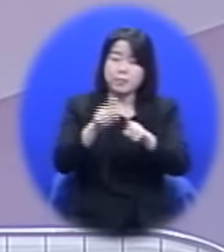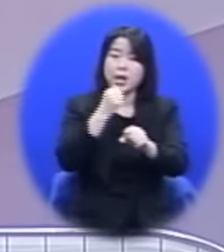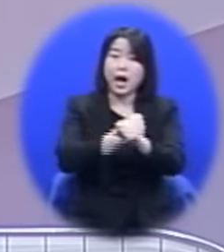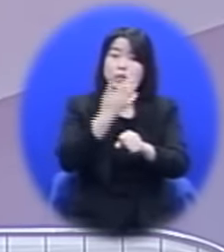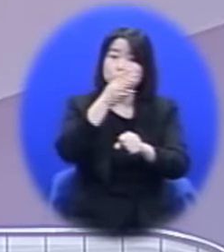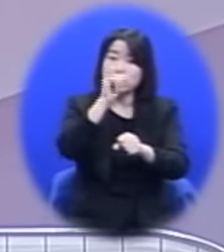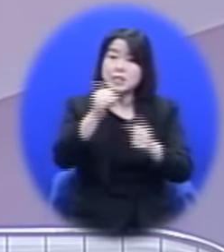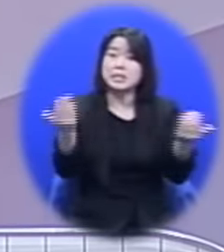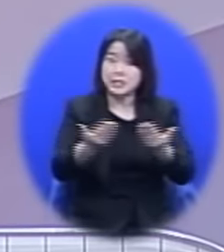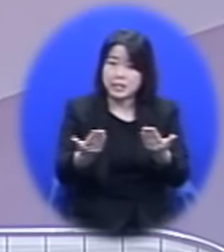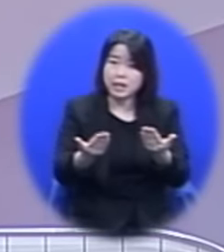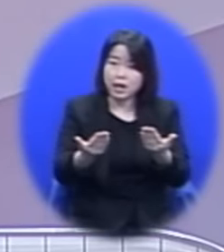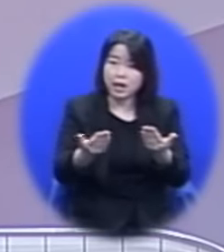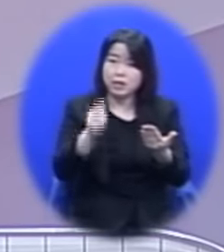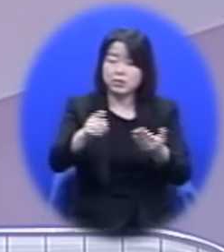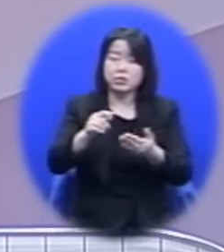것이에요.